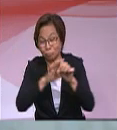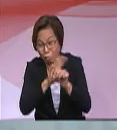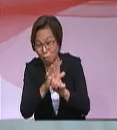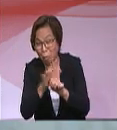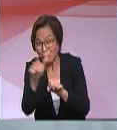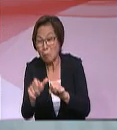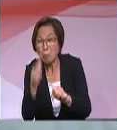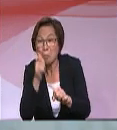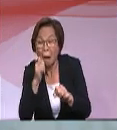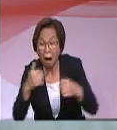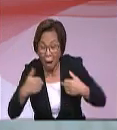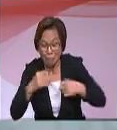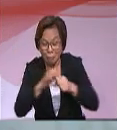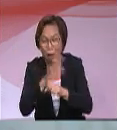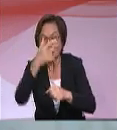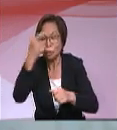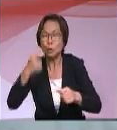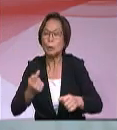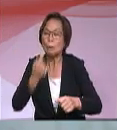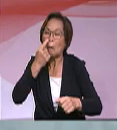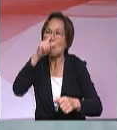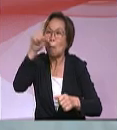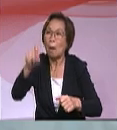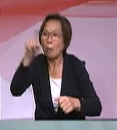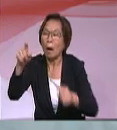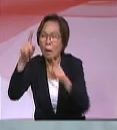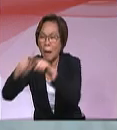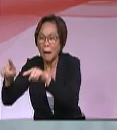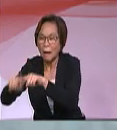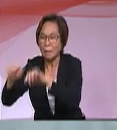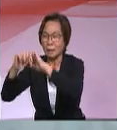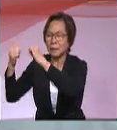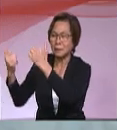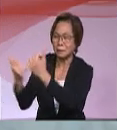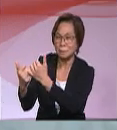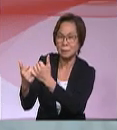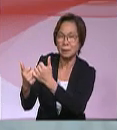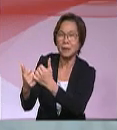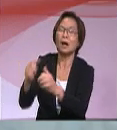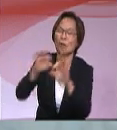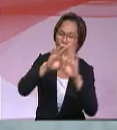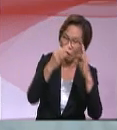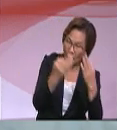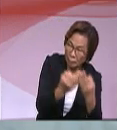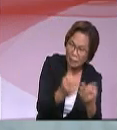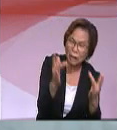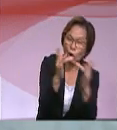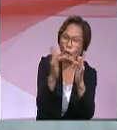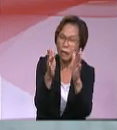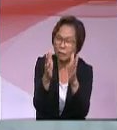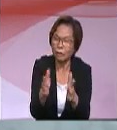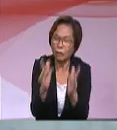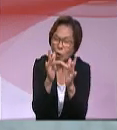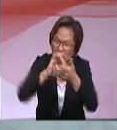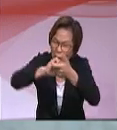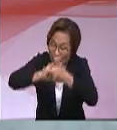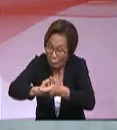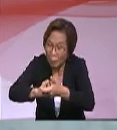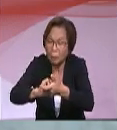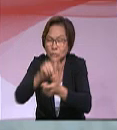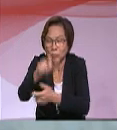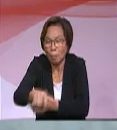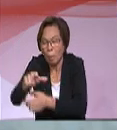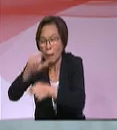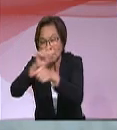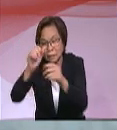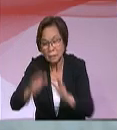jadi kita telah menjalankan saringan bersama dengan pelbagai agensi pada ahli keluarga, kontak rapat dan juga termasuk